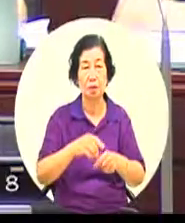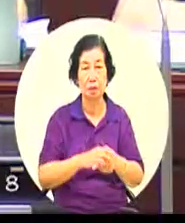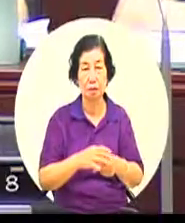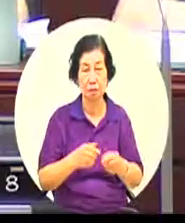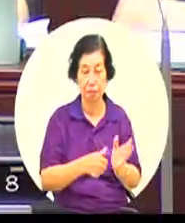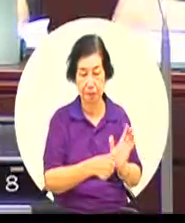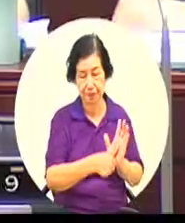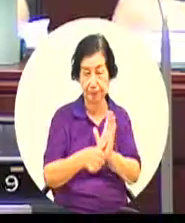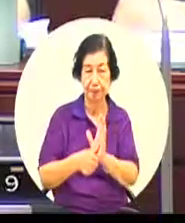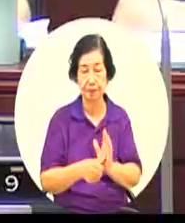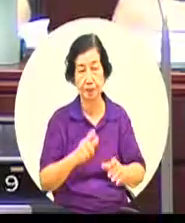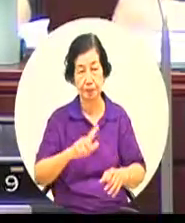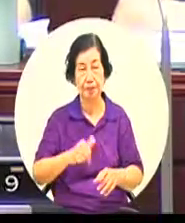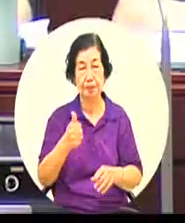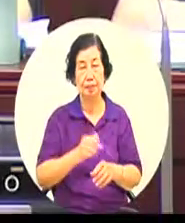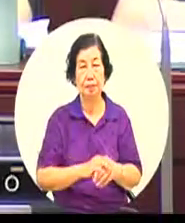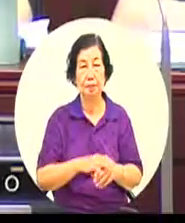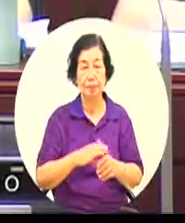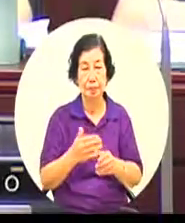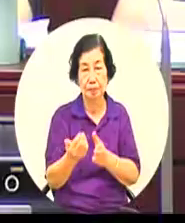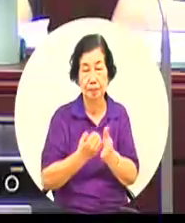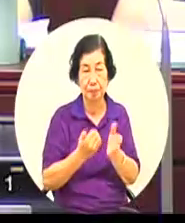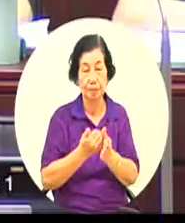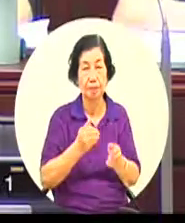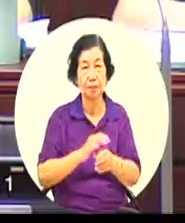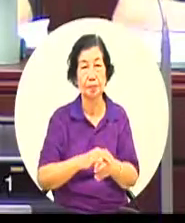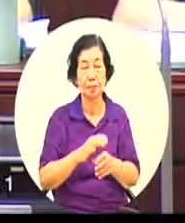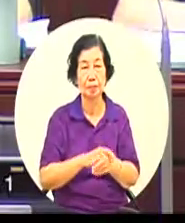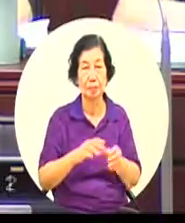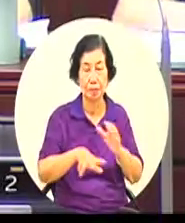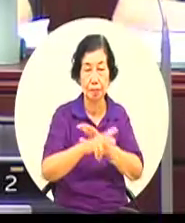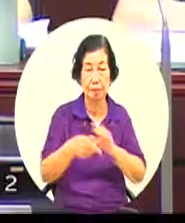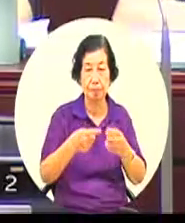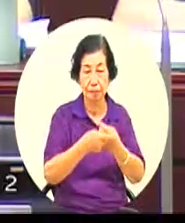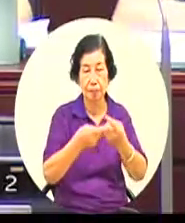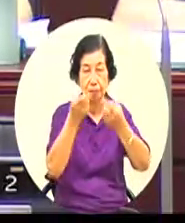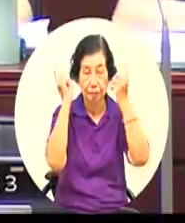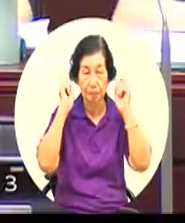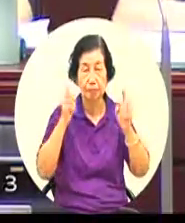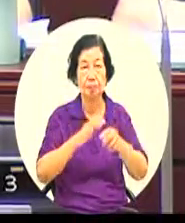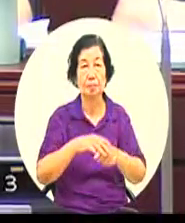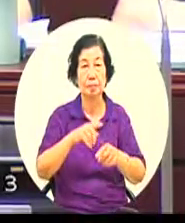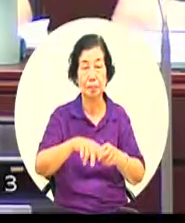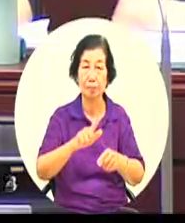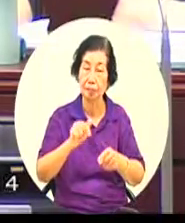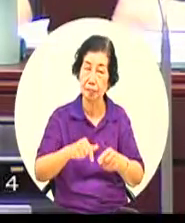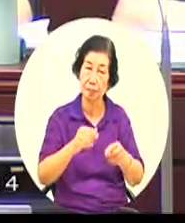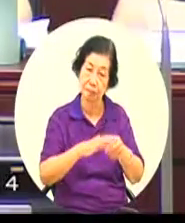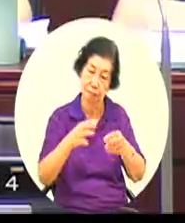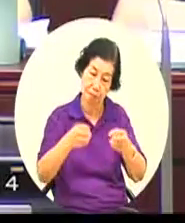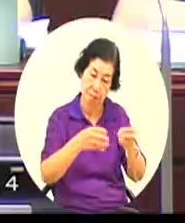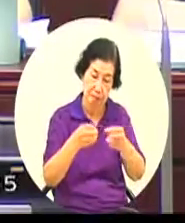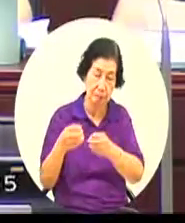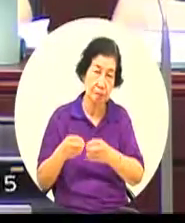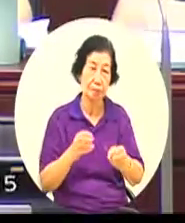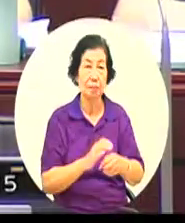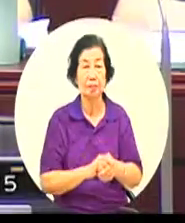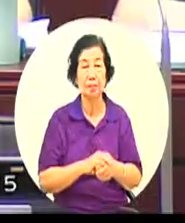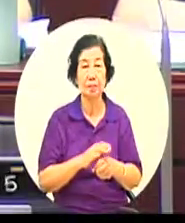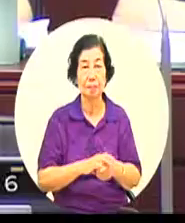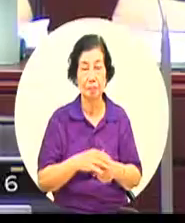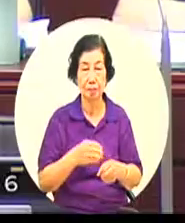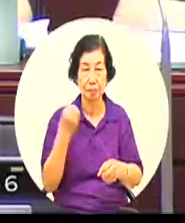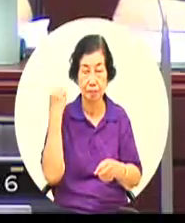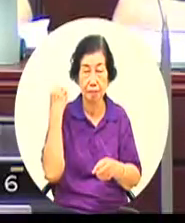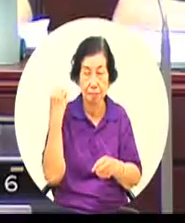那我刚才也跟空中大学的伙伴还有跟刘校长在讨论，我们在讲新南向的时候呢，其实对这个新南向的国